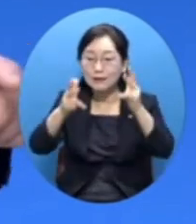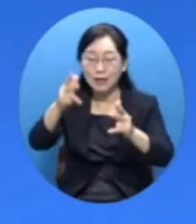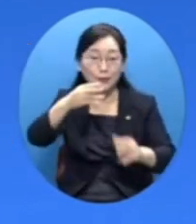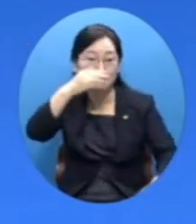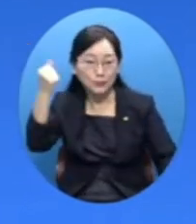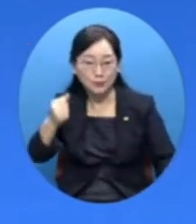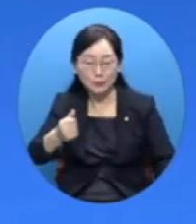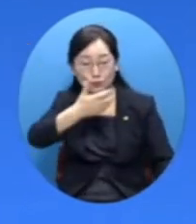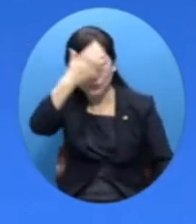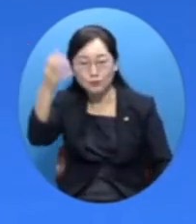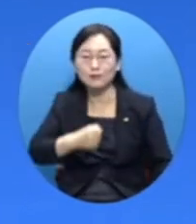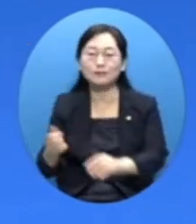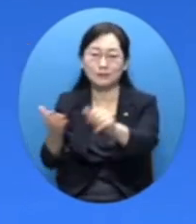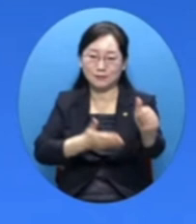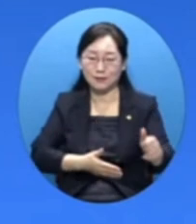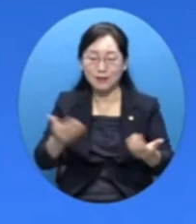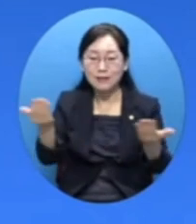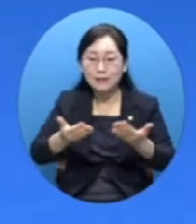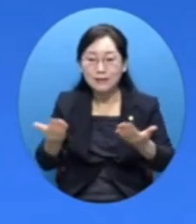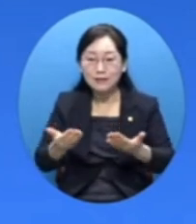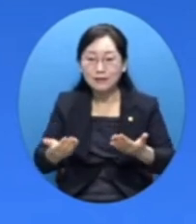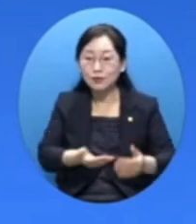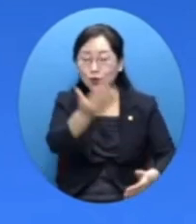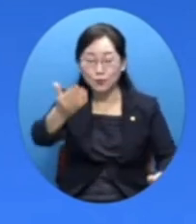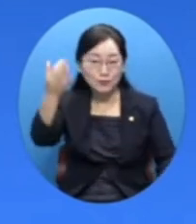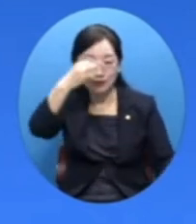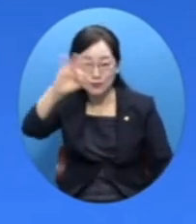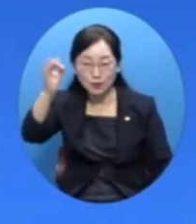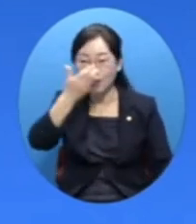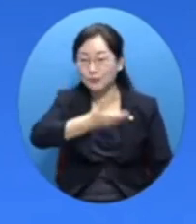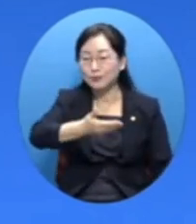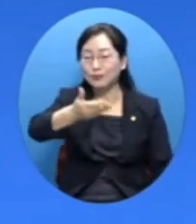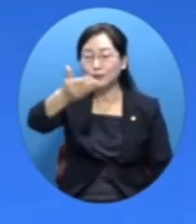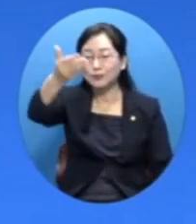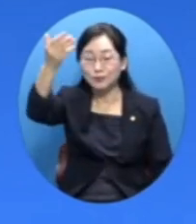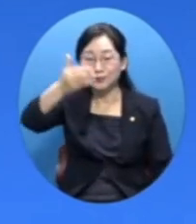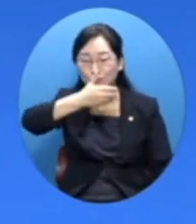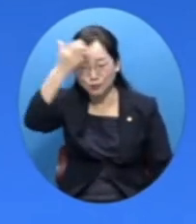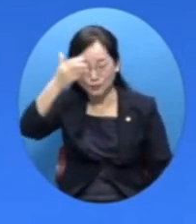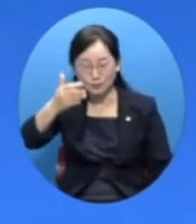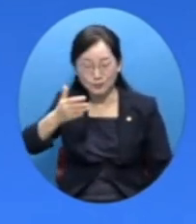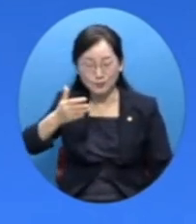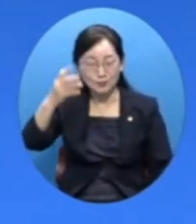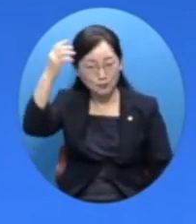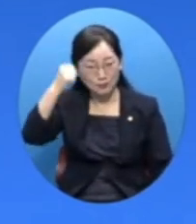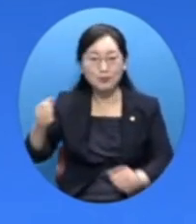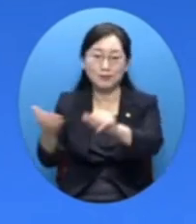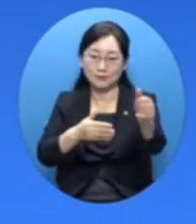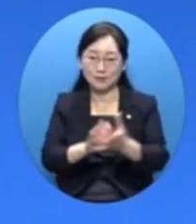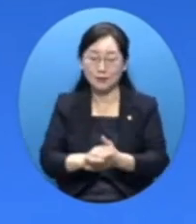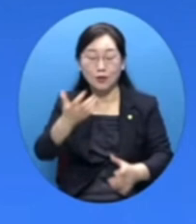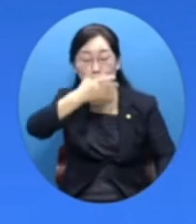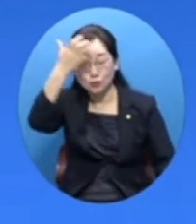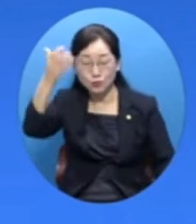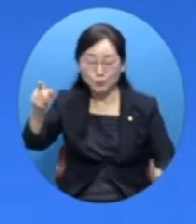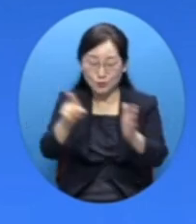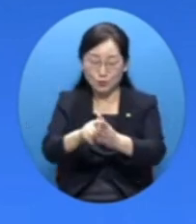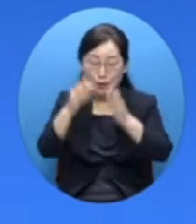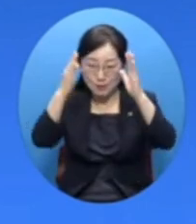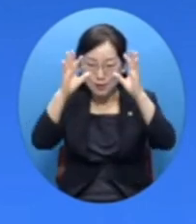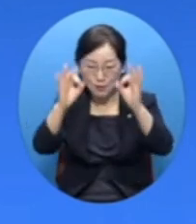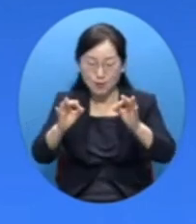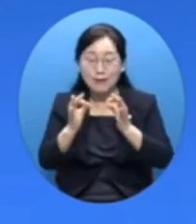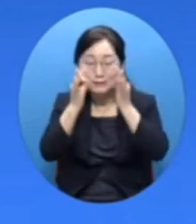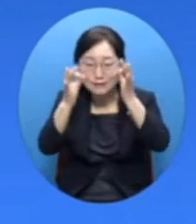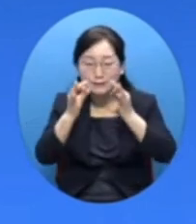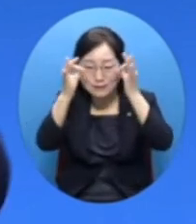바라보시기 바랍니다 여러분 직장에서 여러분 인정받고 승전하고 바랍니다 꿈꾸고 믿고 바라보고 최선을다고